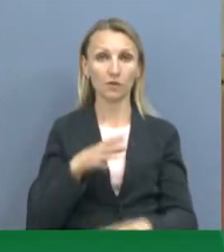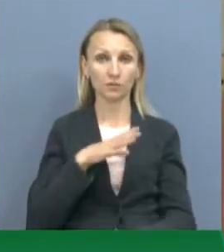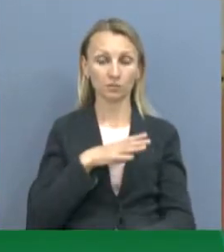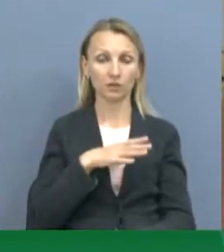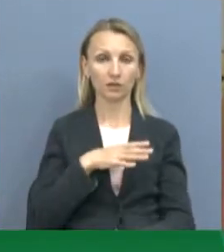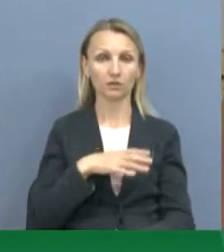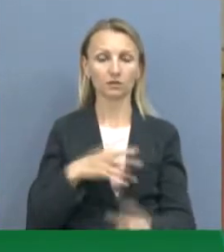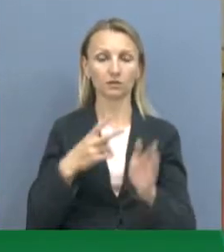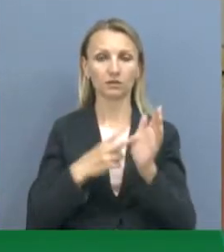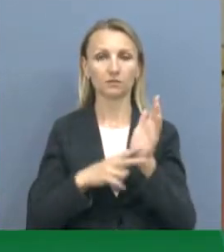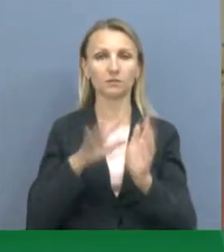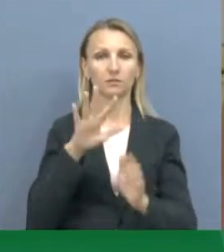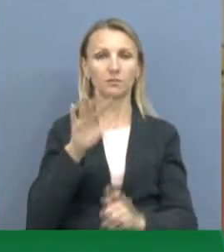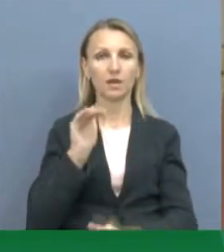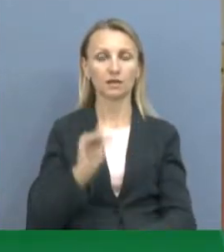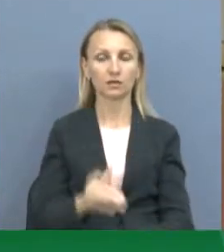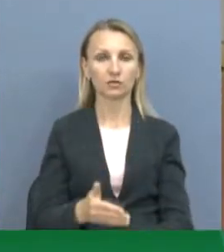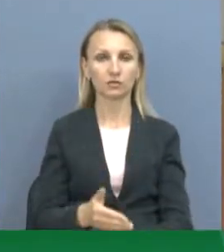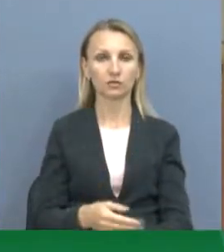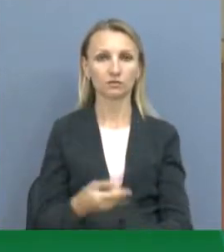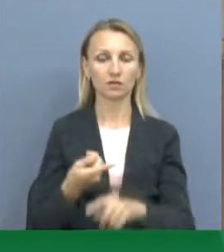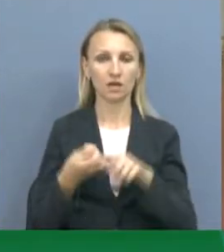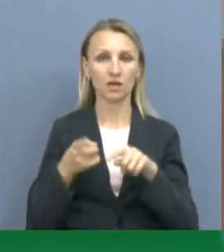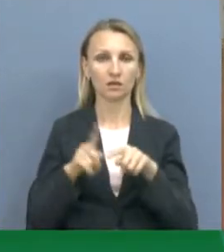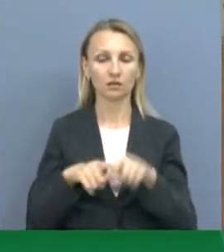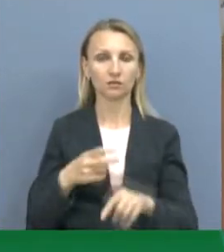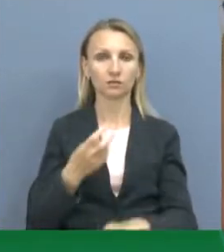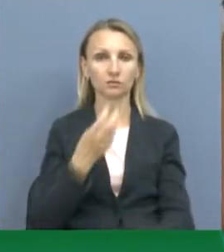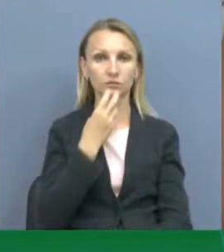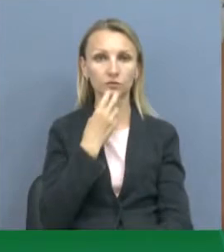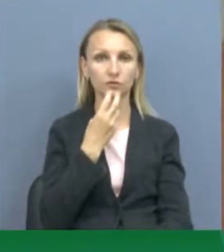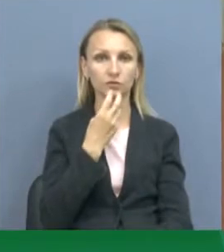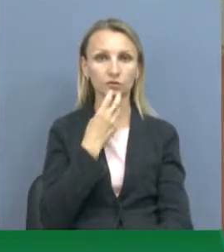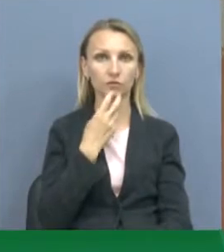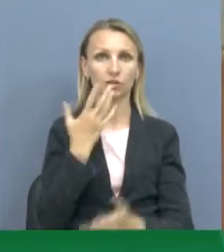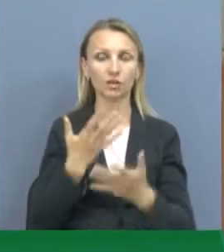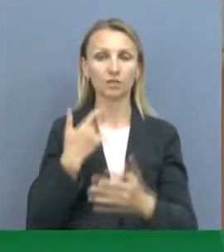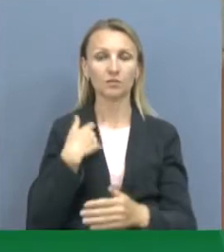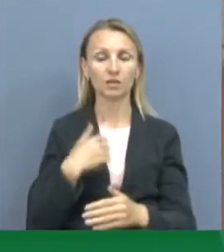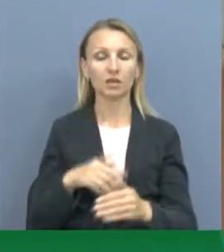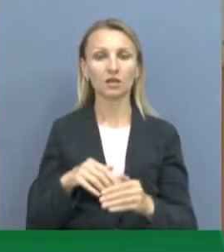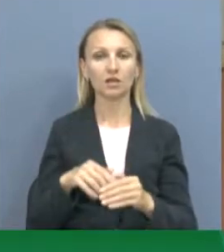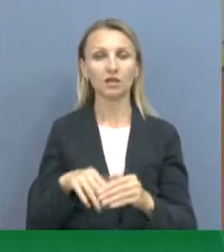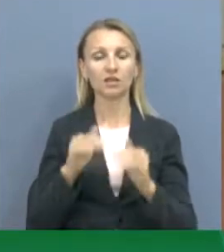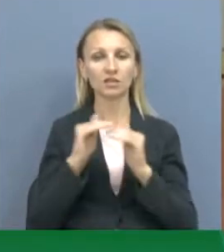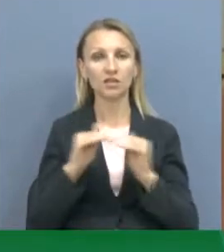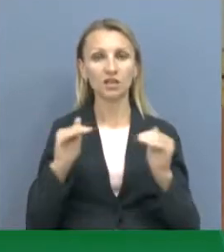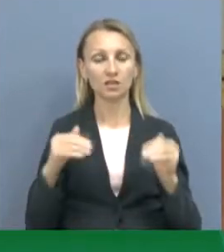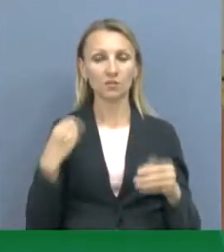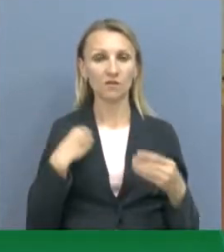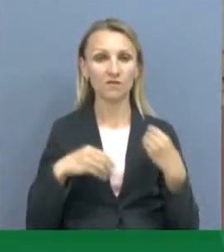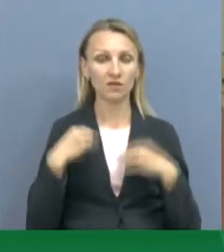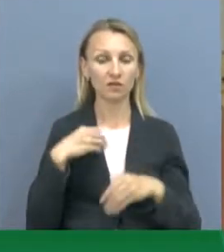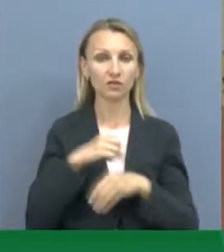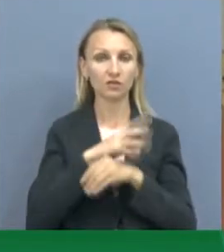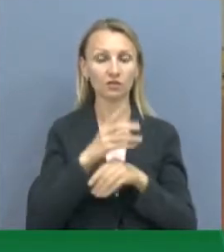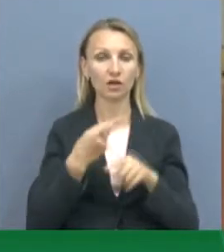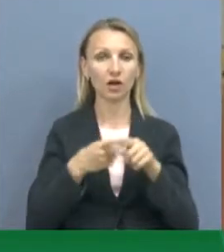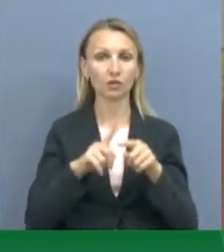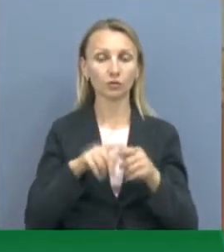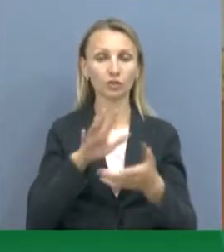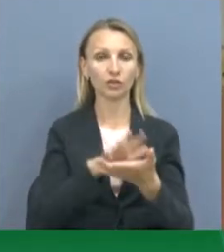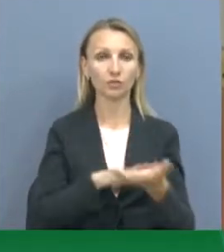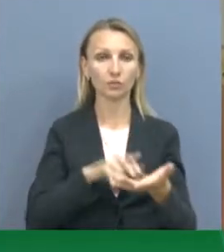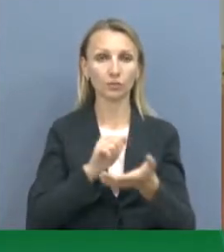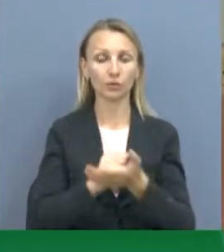70 тысяч. И на 70 тысяч либо мне 4 детей им обувь всю покупать, вещи, которые утонули, либо